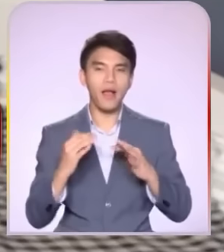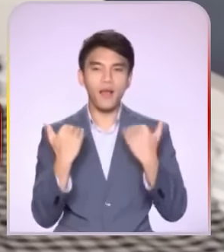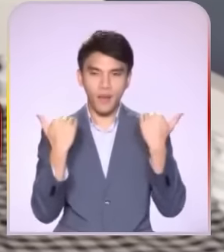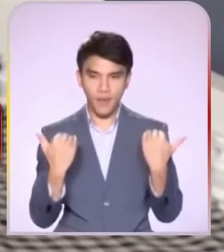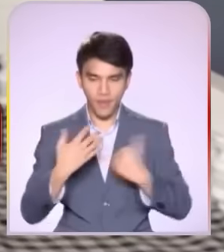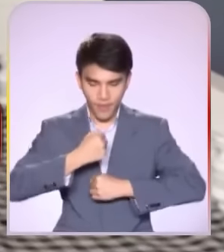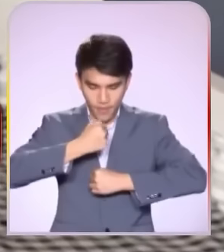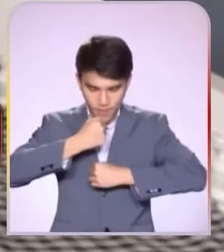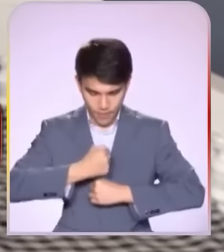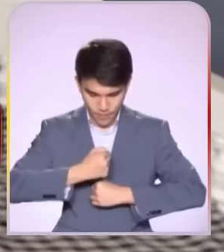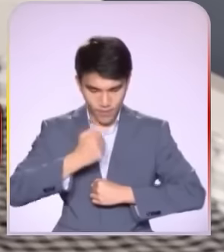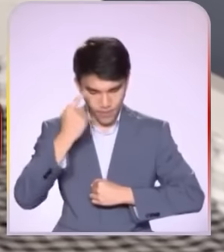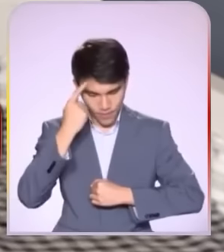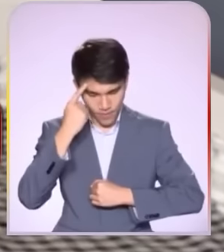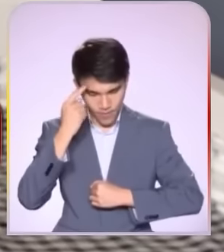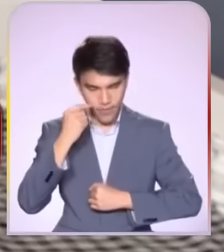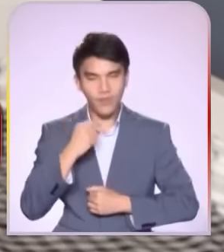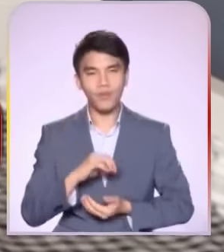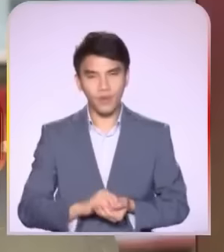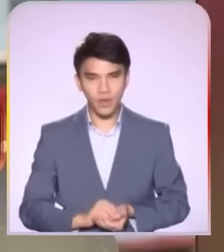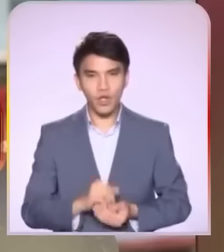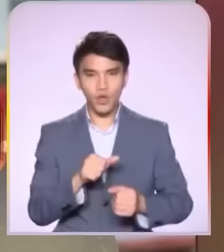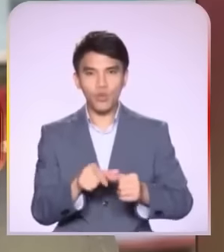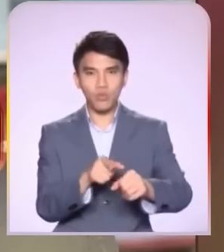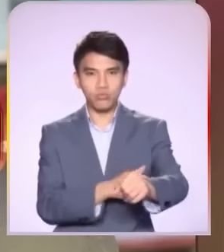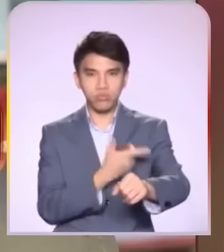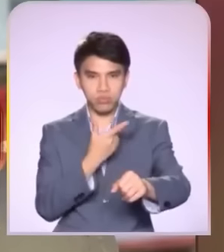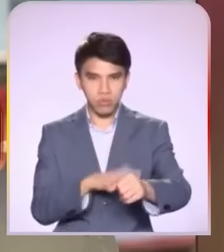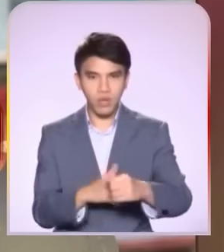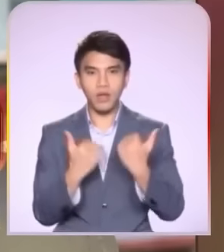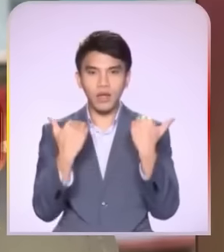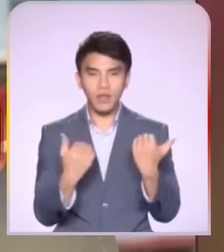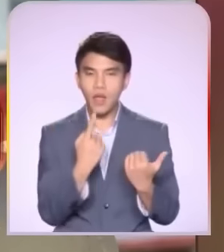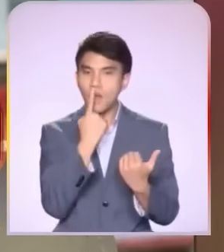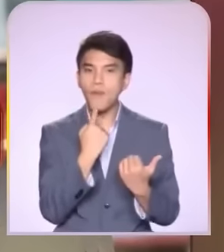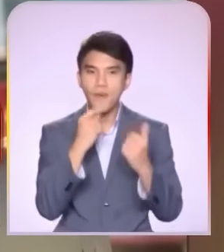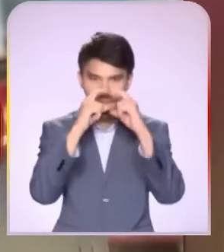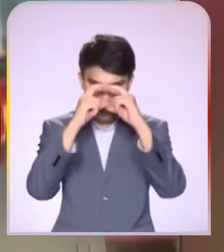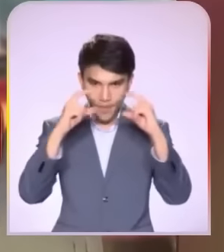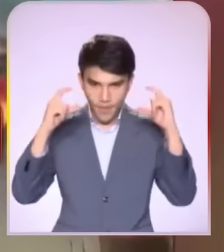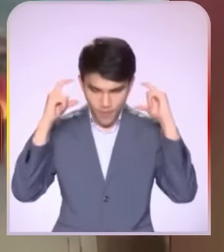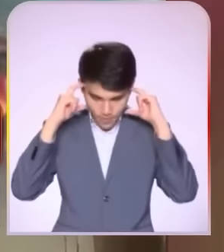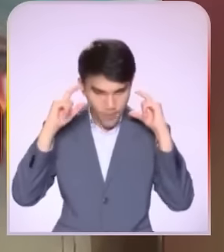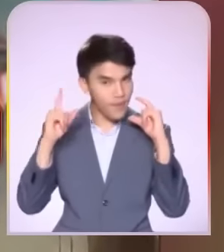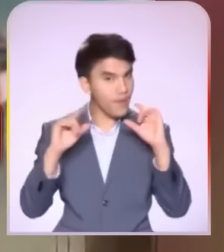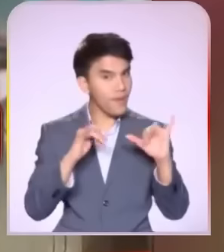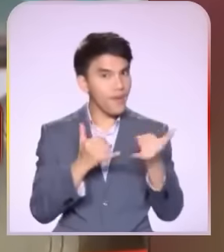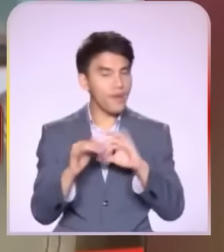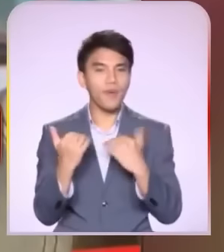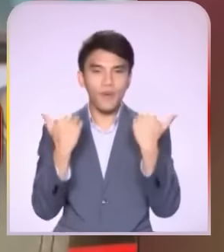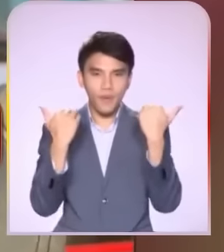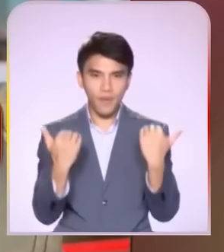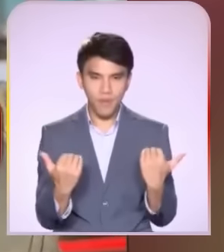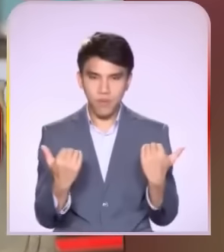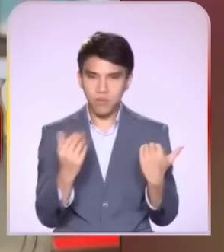วท้าวเวสสุวรรณองค์นี้น่าจะเบิกเนตรและอยู่มานานแล้วการเอาผ้าแดงมาปิดตาเป็นไปได้ว่าไม่อย